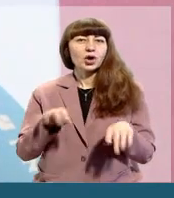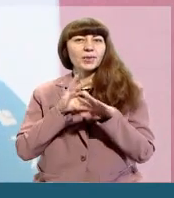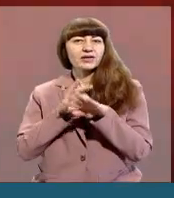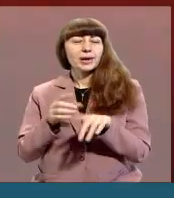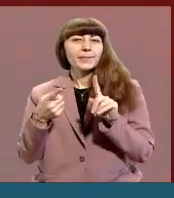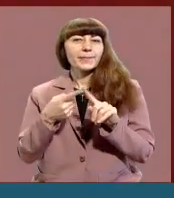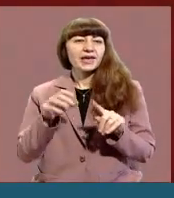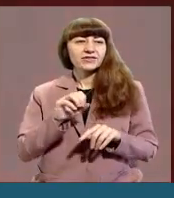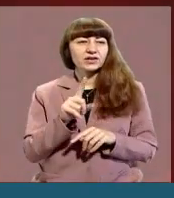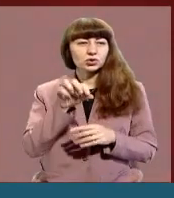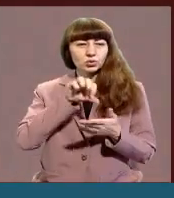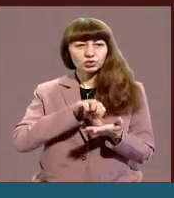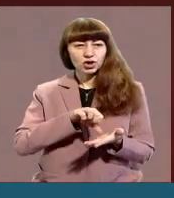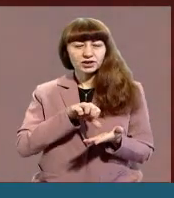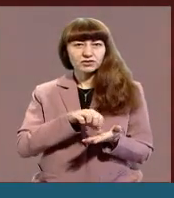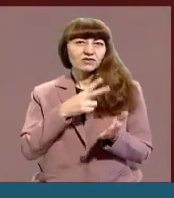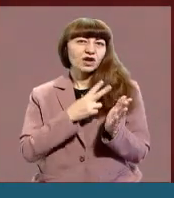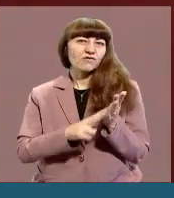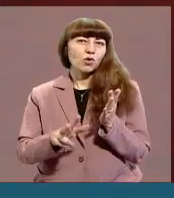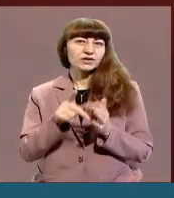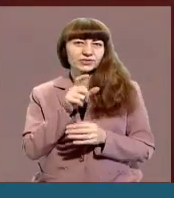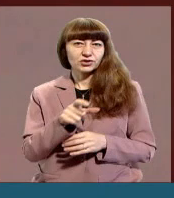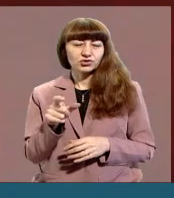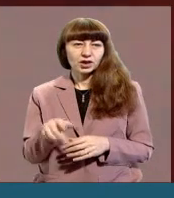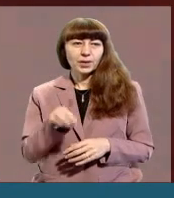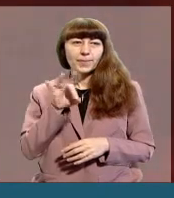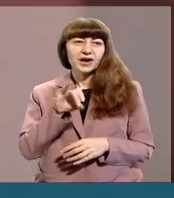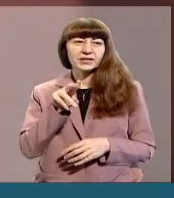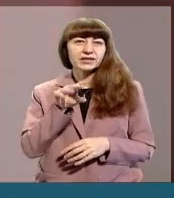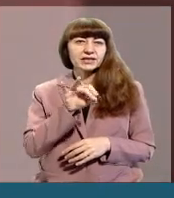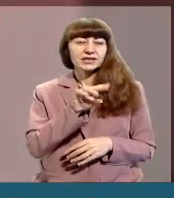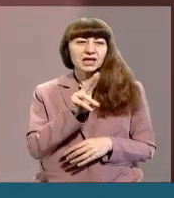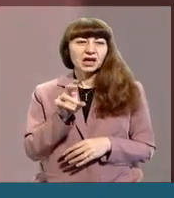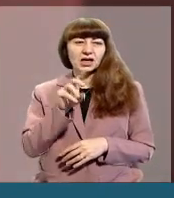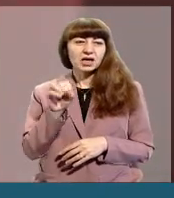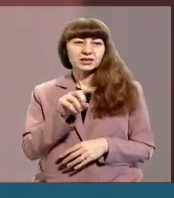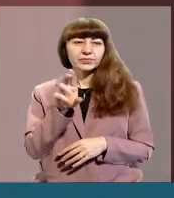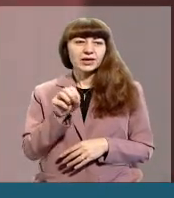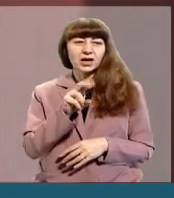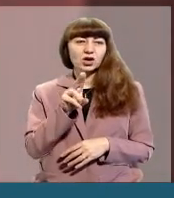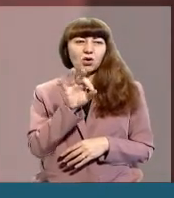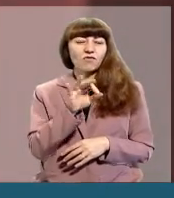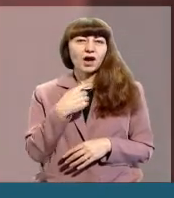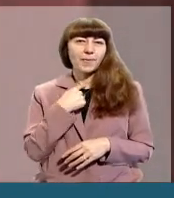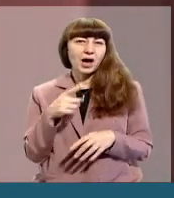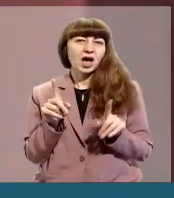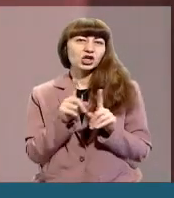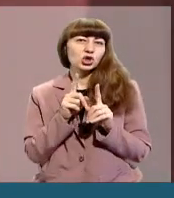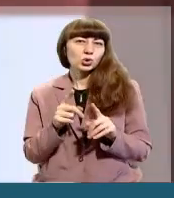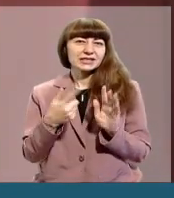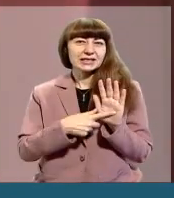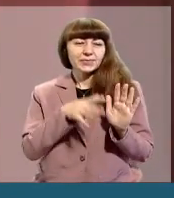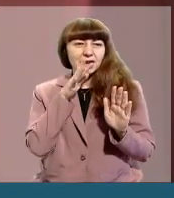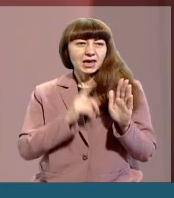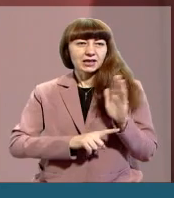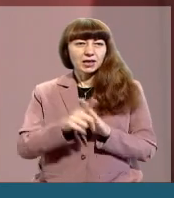80 қатысушы болды. Мадина Қазбекова вокалмен 7 жасынан бастап айналысады. Осы уақыт аралығында талай облыстық республикалық байқауларын